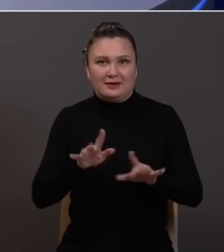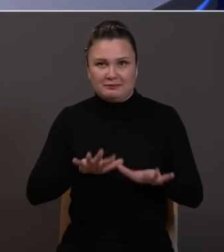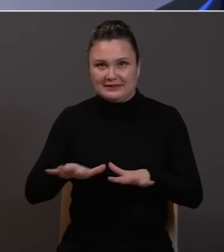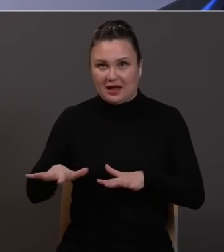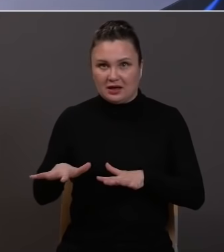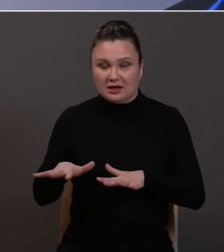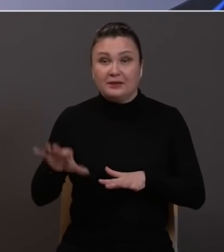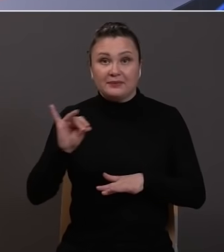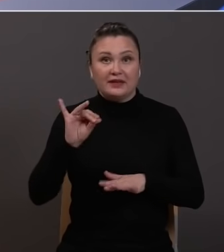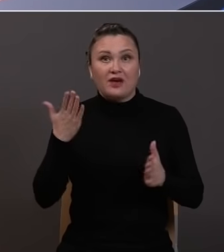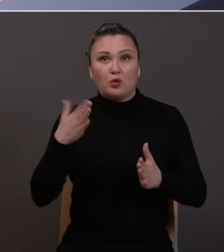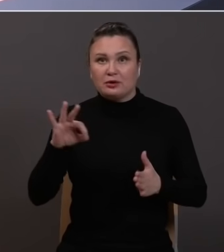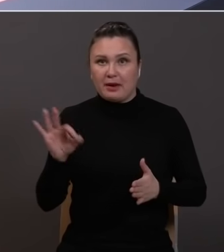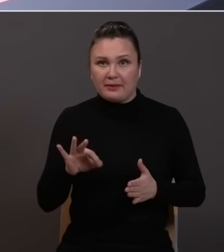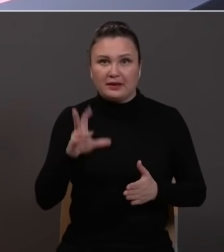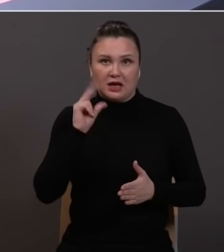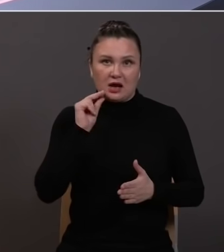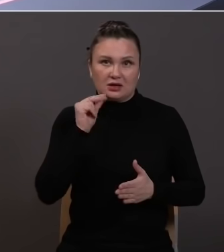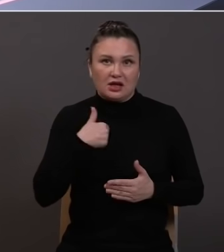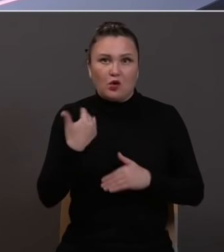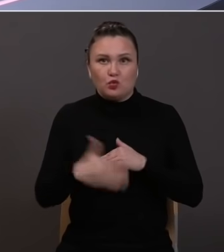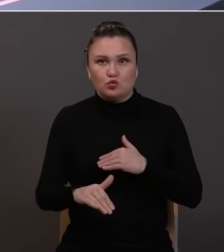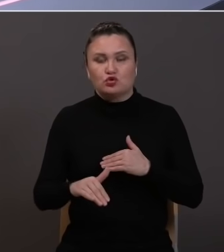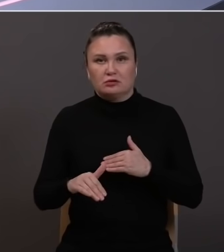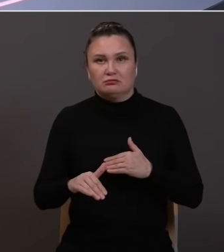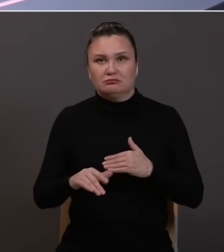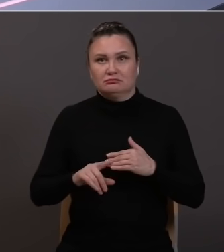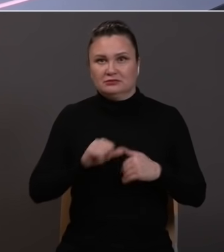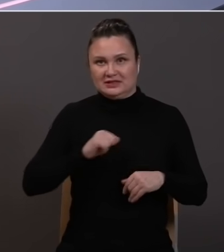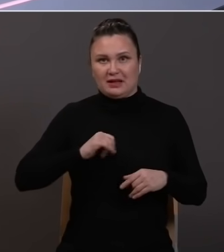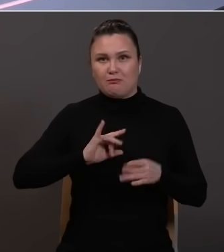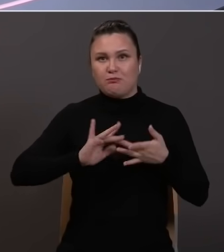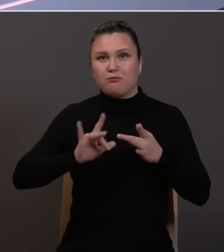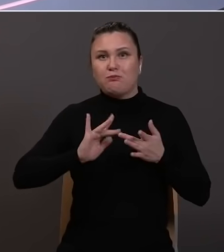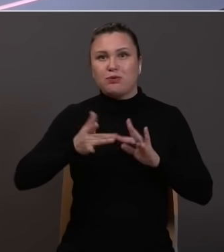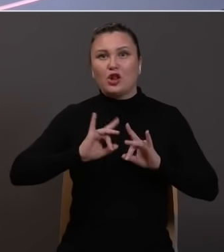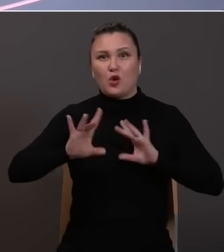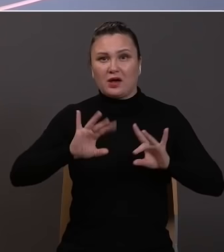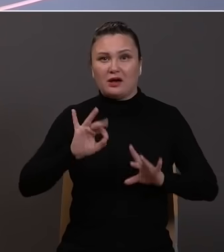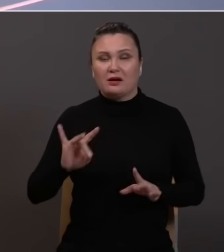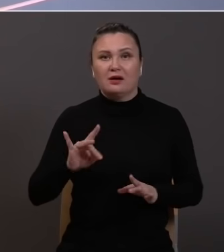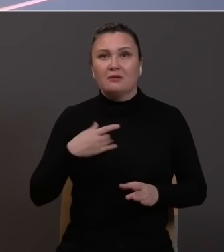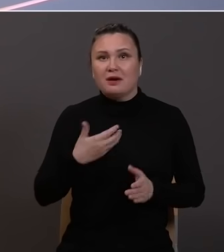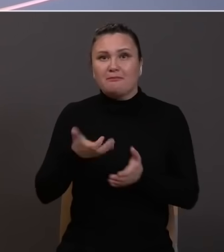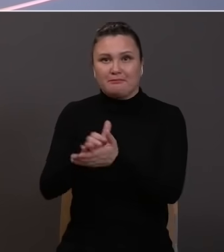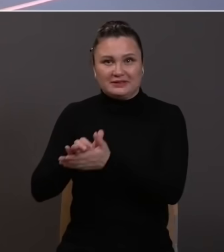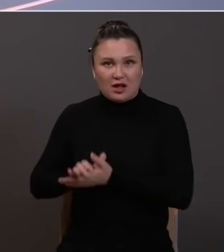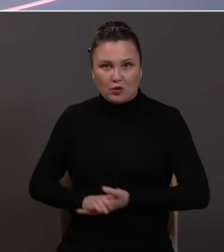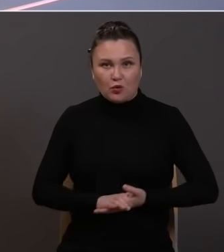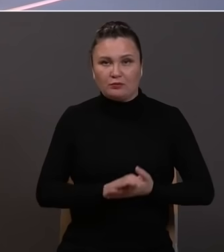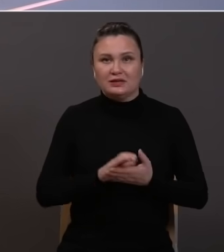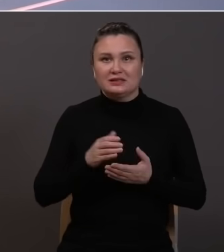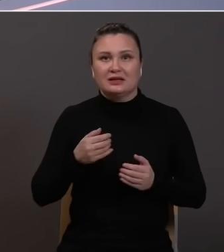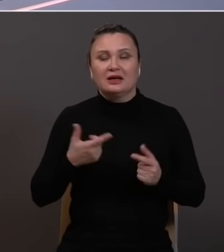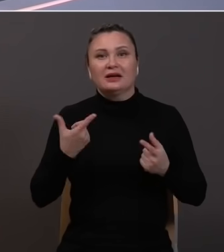местах. И вот в какой-то момент, когда я уже стал блогером, мы познакомились, и с этим познакомились в рамках этого проекта, с этим